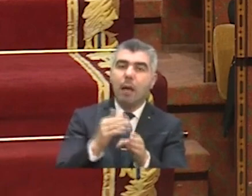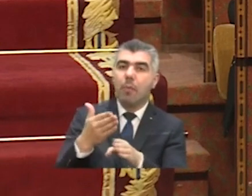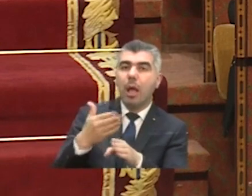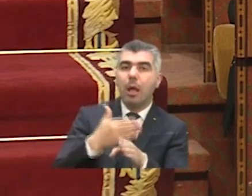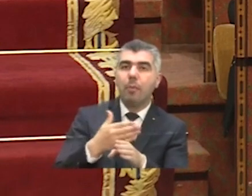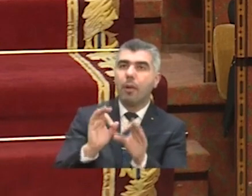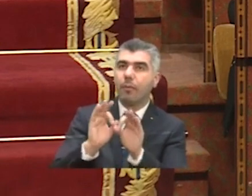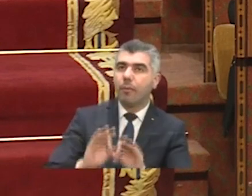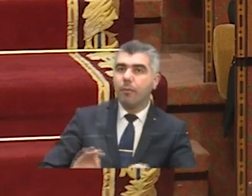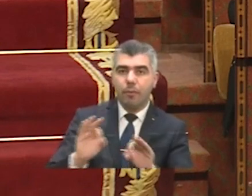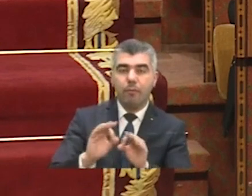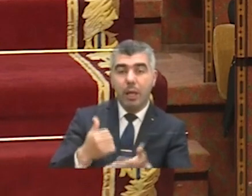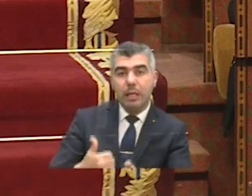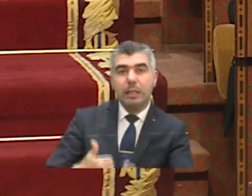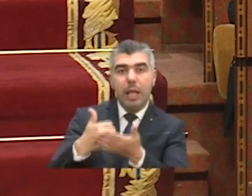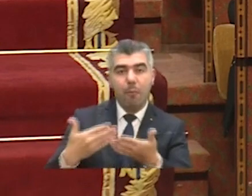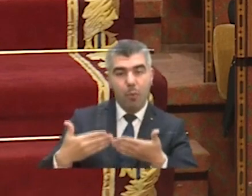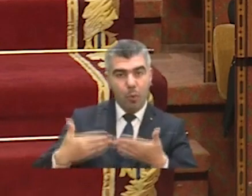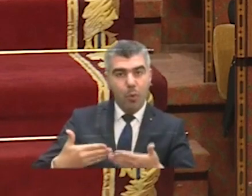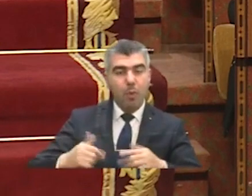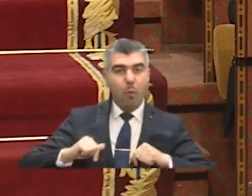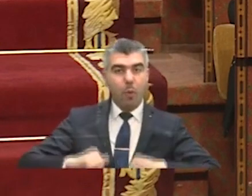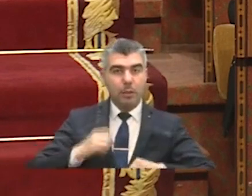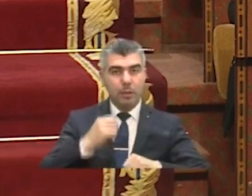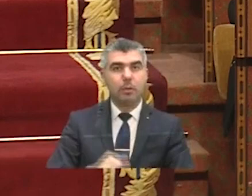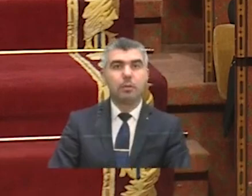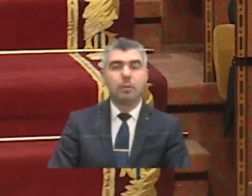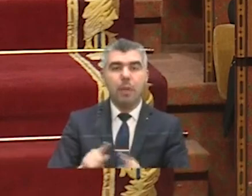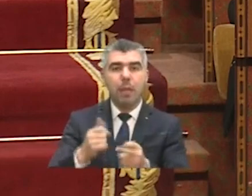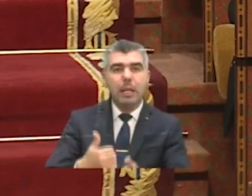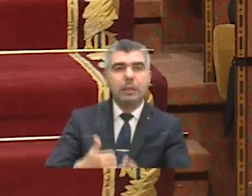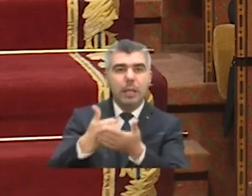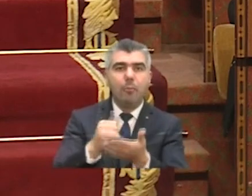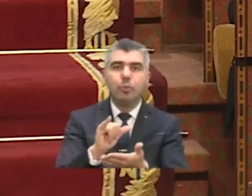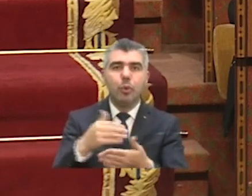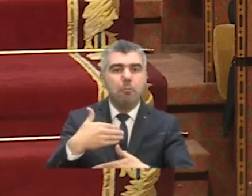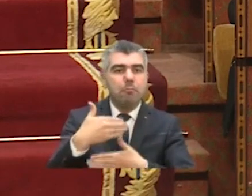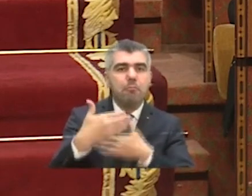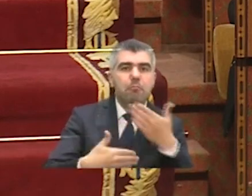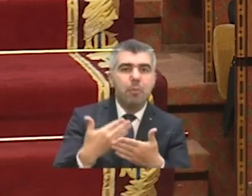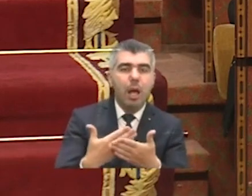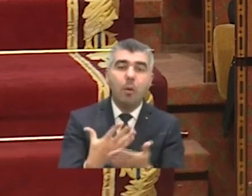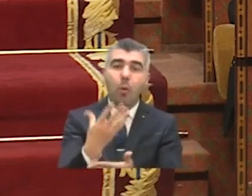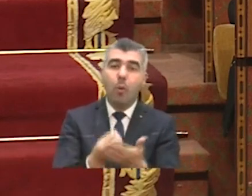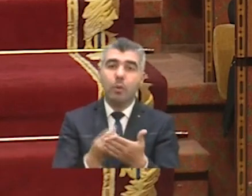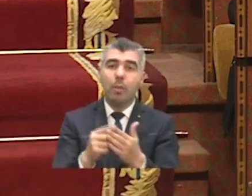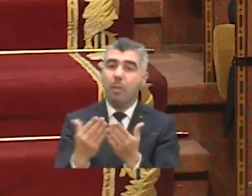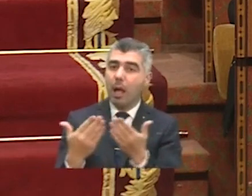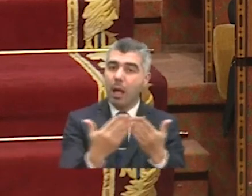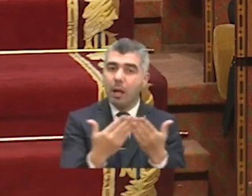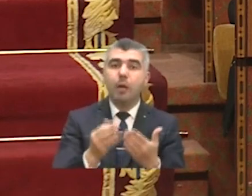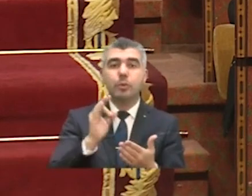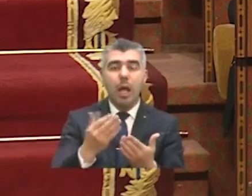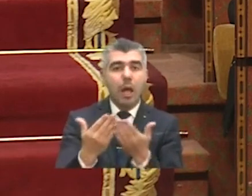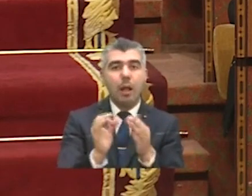ديالكم. هذا الدعم اللي انتم كتكلموا عليه السيد الوزير المحترم، الدعم كيجي من بعد انه الوليد خصهم يكونوا قراو، ما قراوش